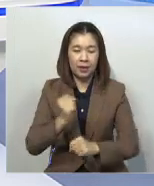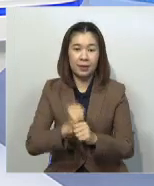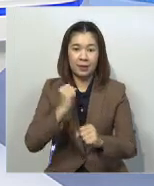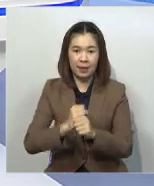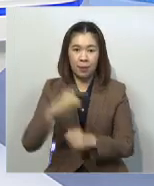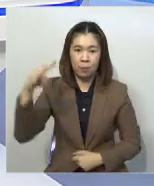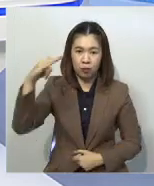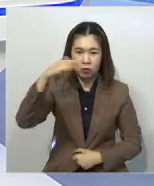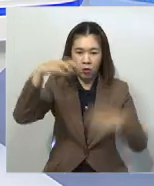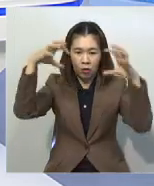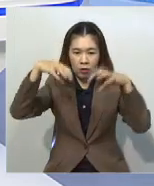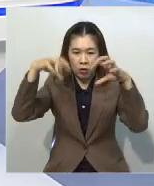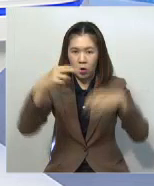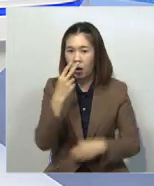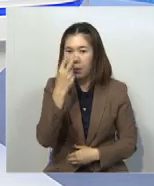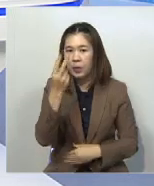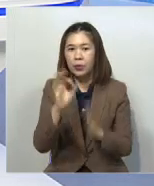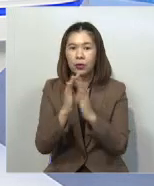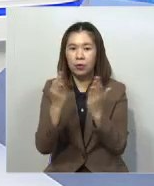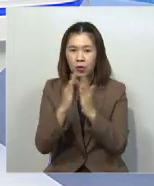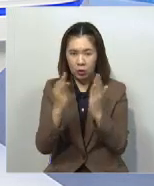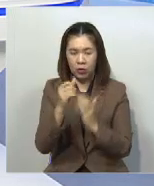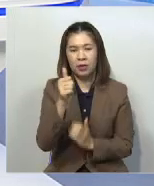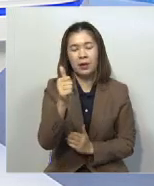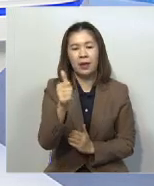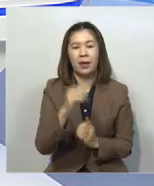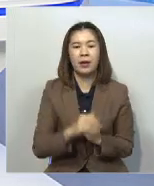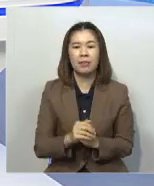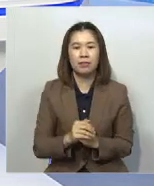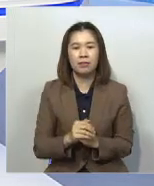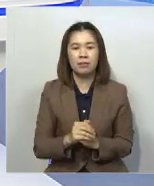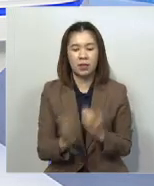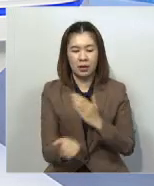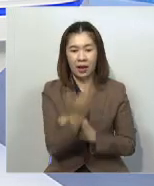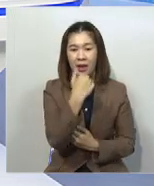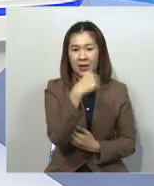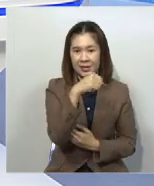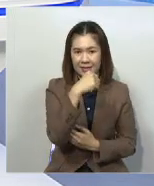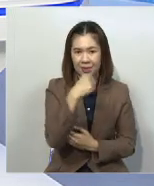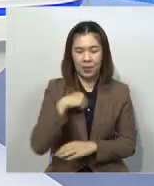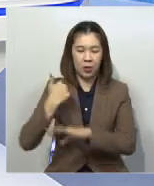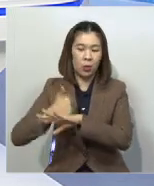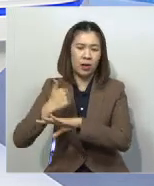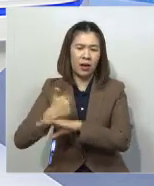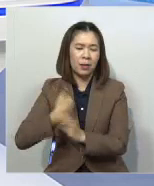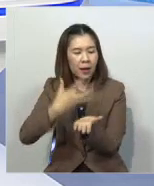วงเนี่ยนะคะเข้าไปดูได้ที่ Facebook นะคะเพจกรมฝนหลวงและการบินเกษตรทุกๆ10นาฬิกาที่พอดีก็จะมาเล่า